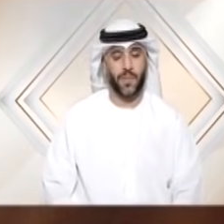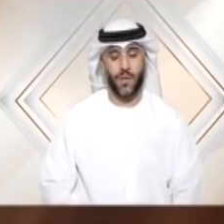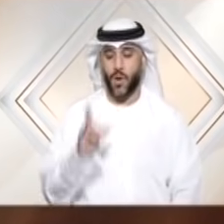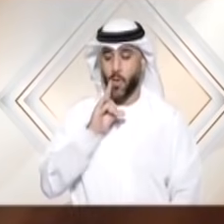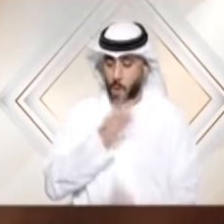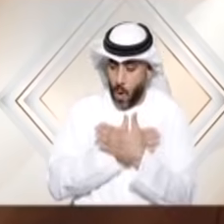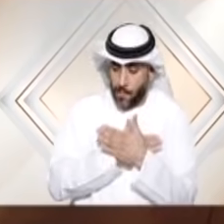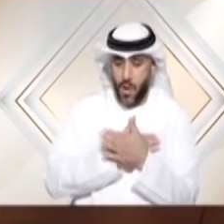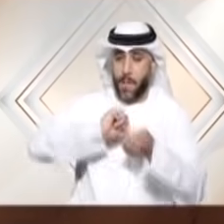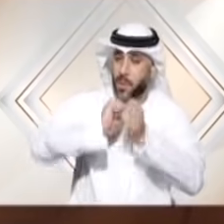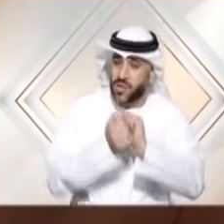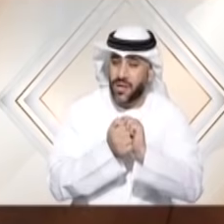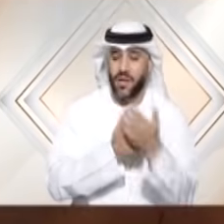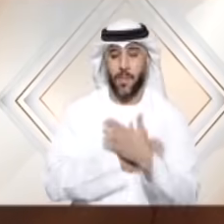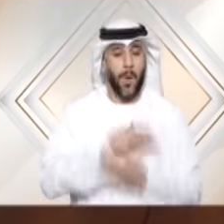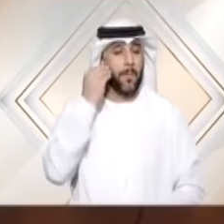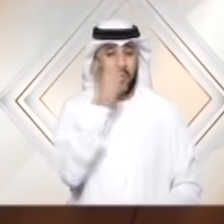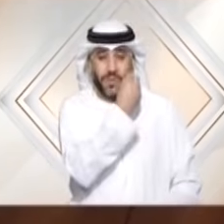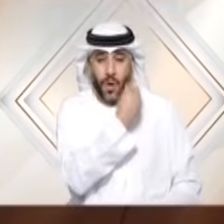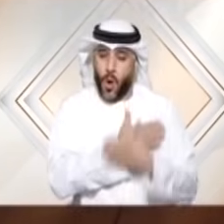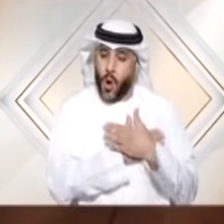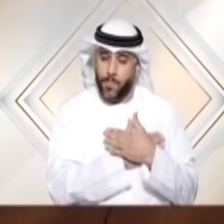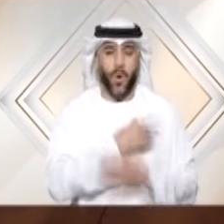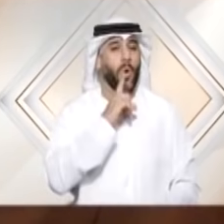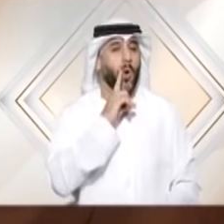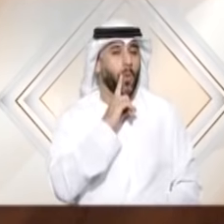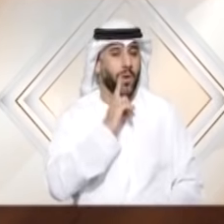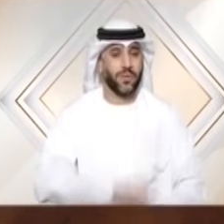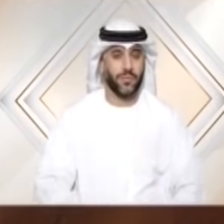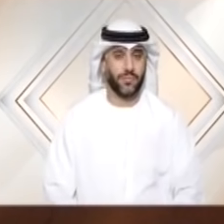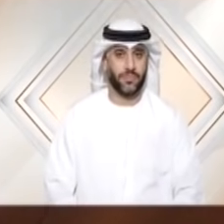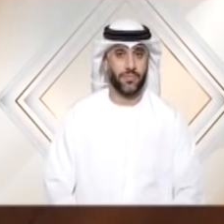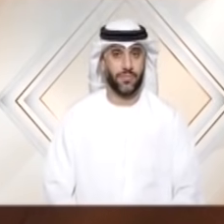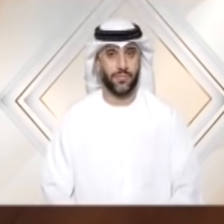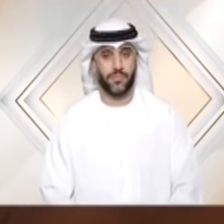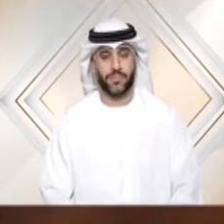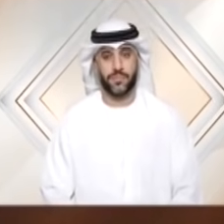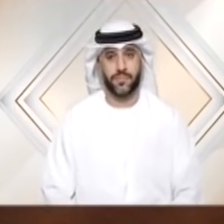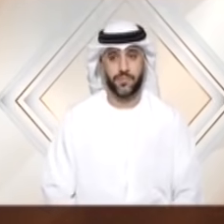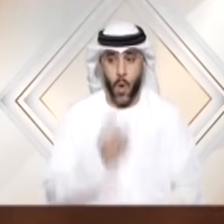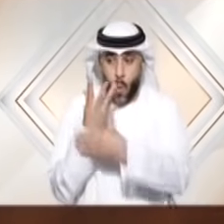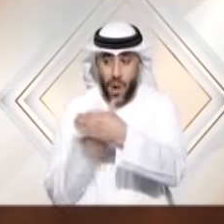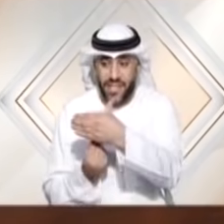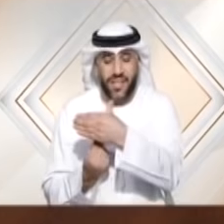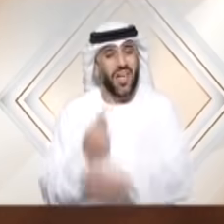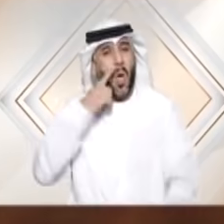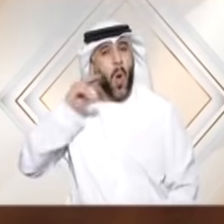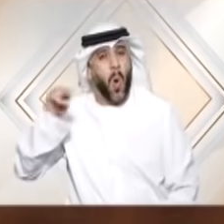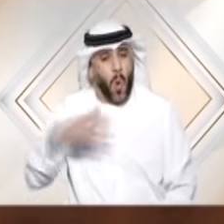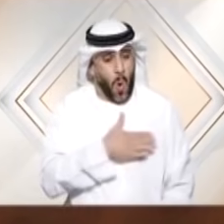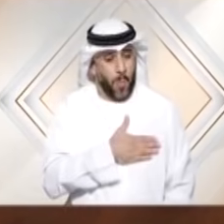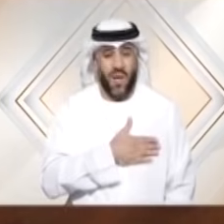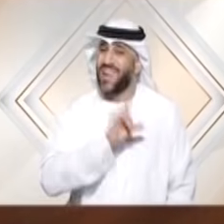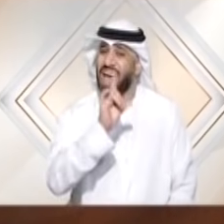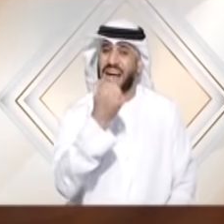مستعد امي ان اقبل يدها، مستعد امي اضعها فوق راسي وامشي في سكك المدينه. هي بتحب ابنها اكثر حاجه. ما هذا هذا مبدا الذكوريه، الام ما تعزز